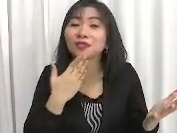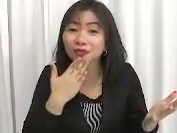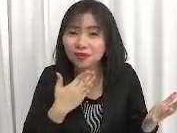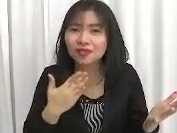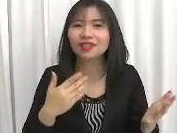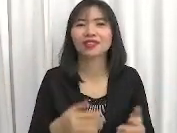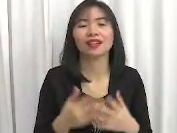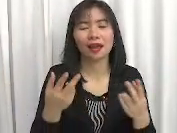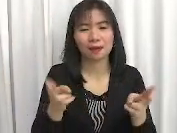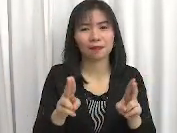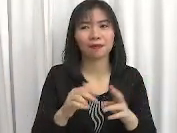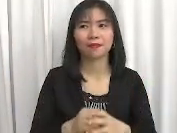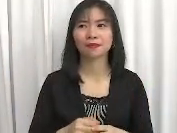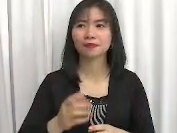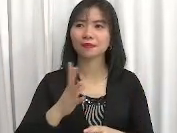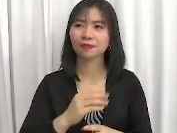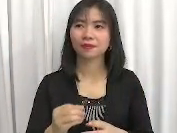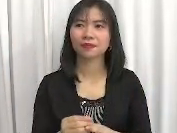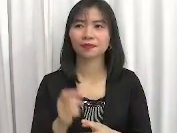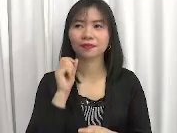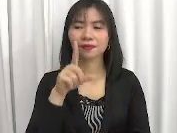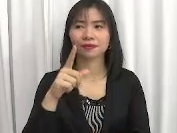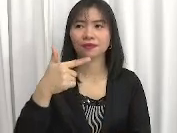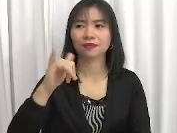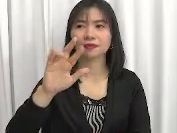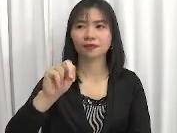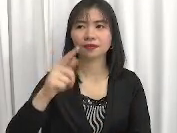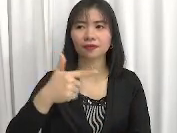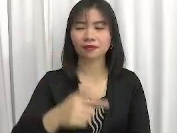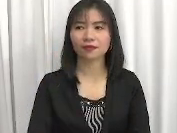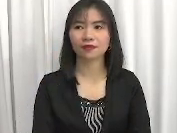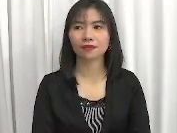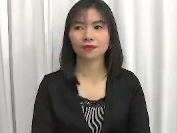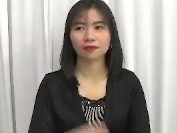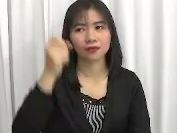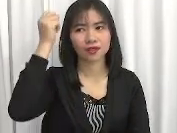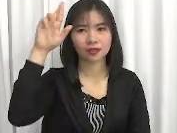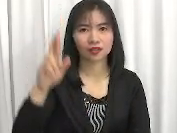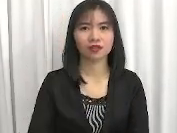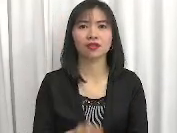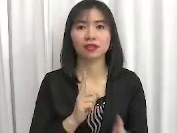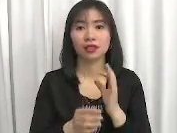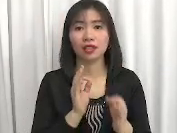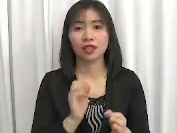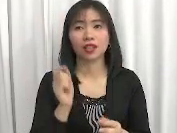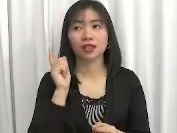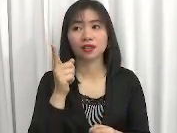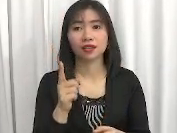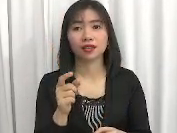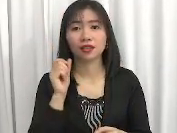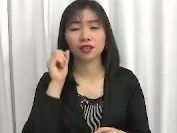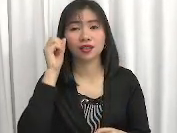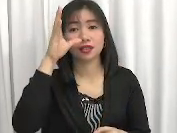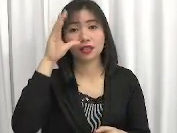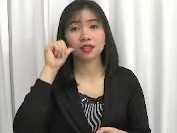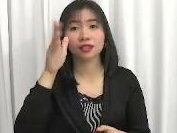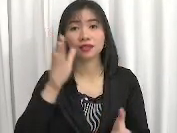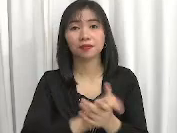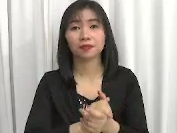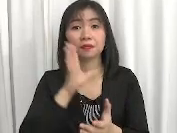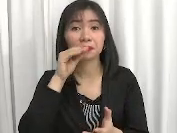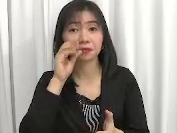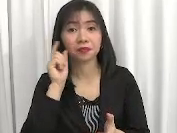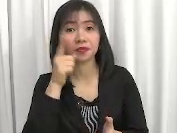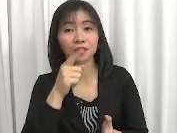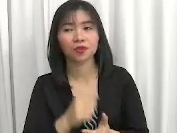ni Ma'am Gingging, girlie, sabi niya, Sir, pag binubunga nga ang kani misis, a piece of advice